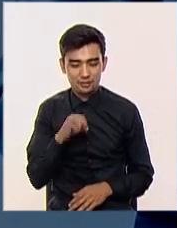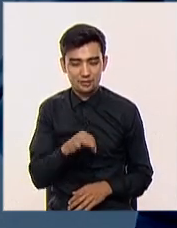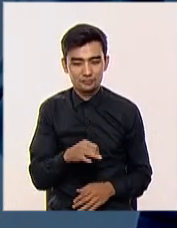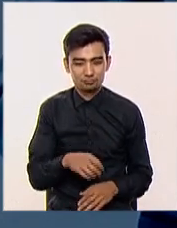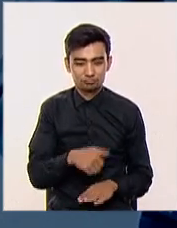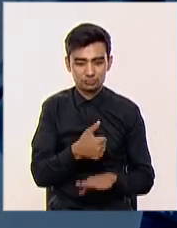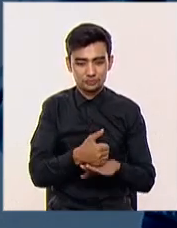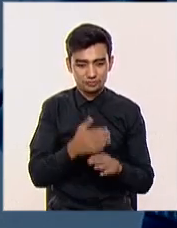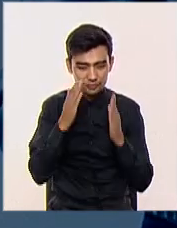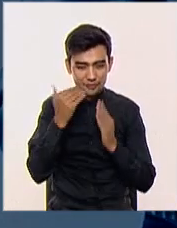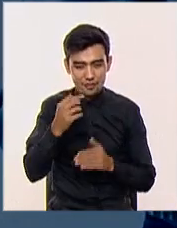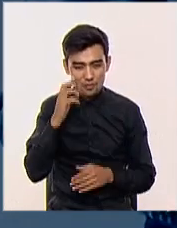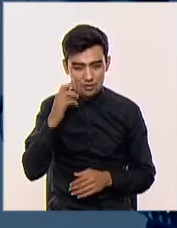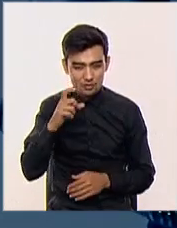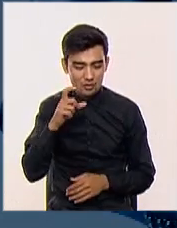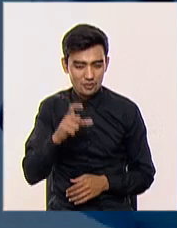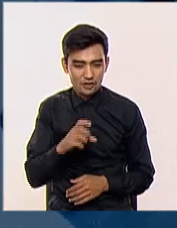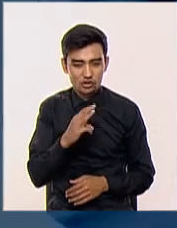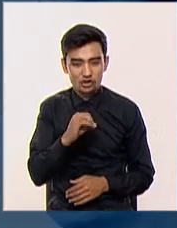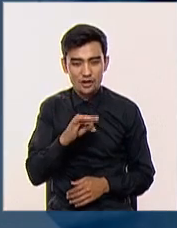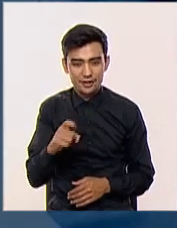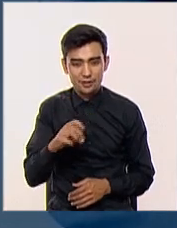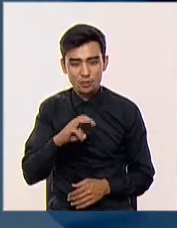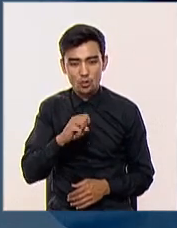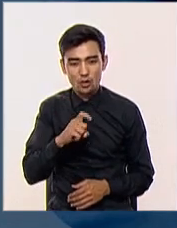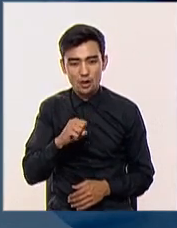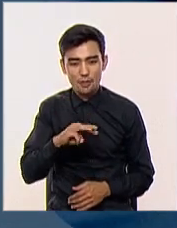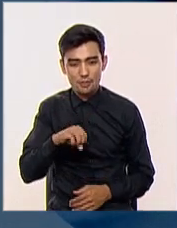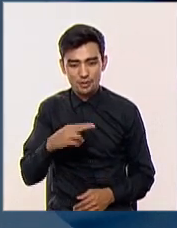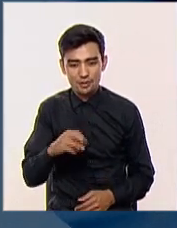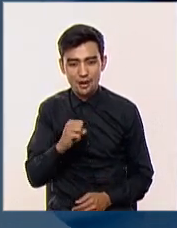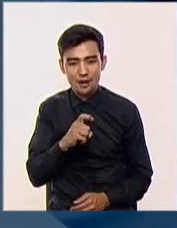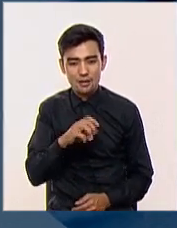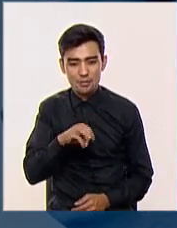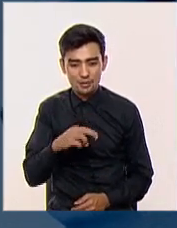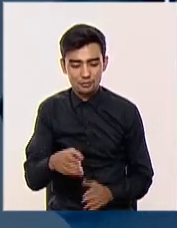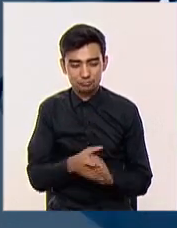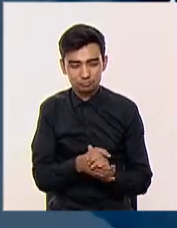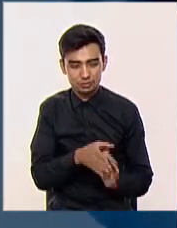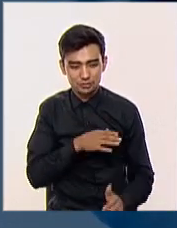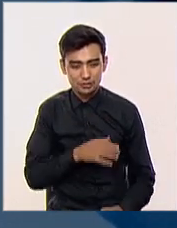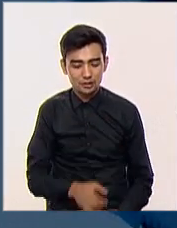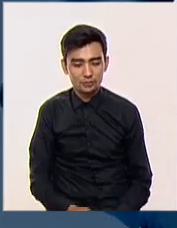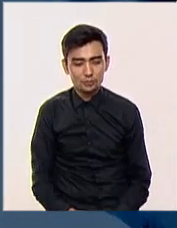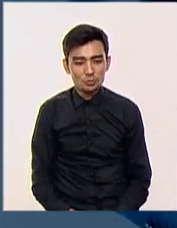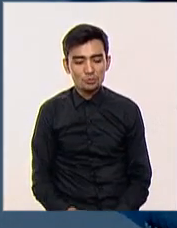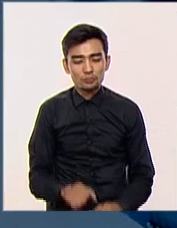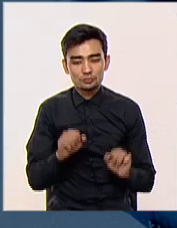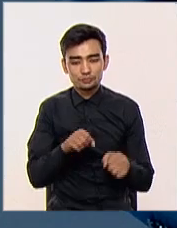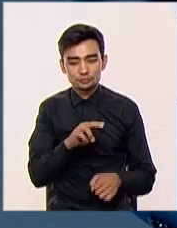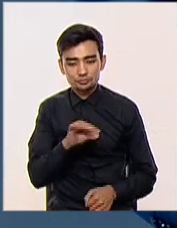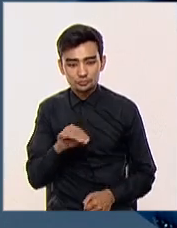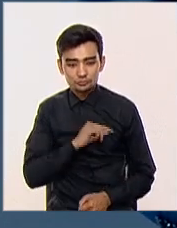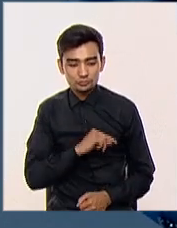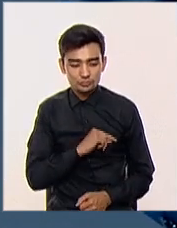верховного исламского богослова шейха Мухаммада Ахмад Ат-Таиба. Оскар? Динара, можно ли назвать